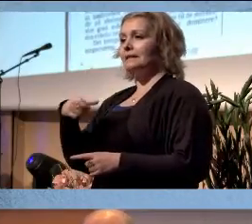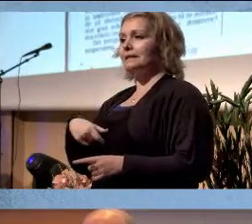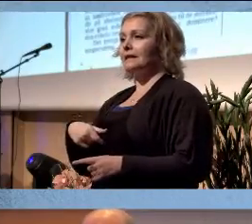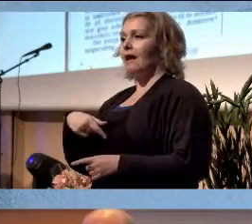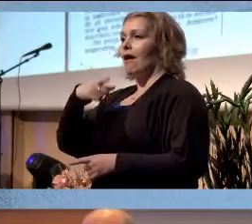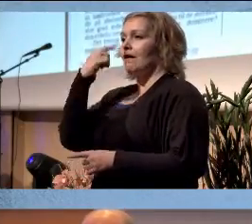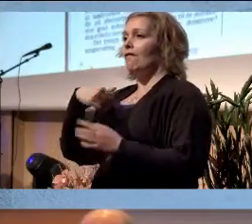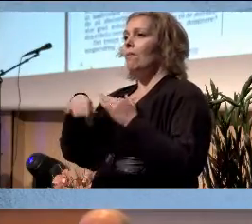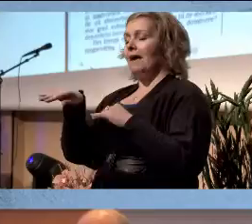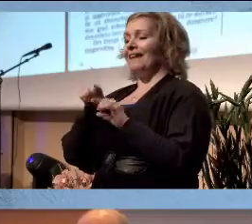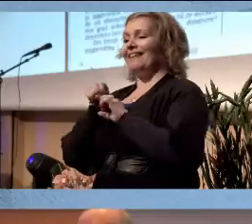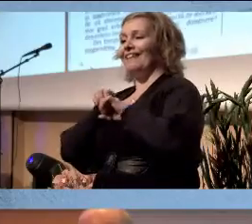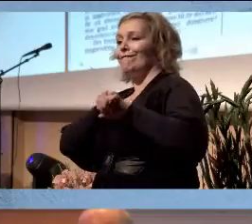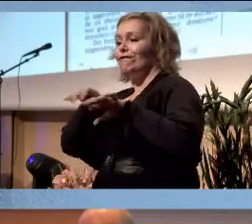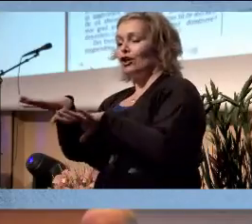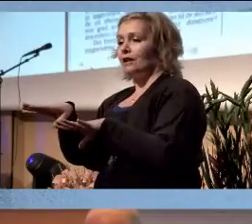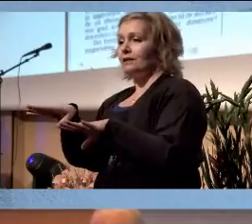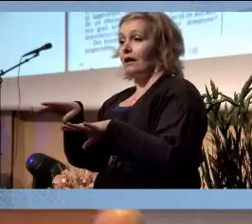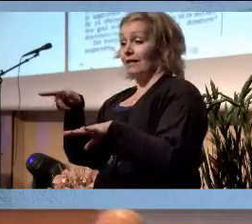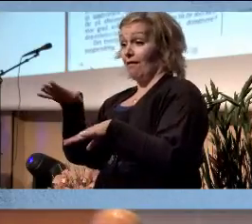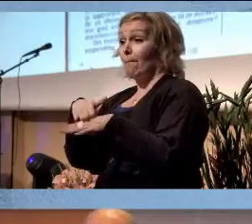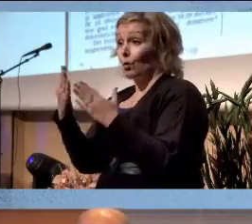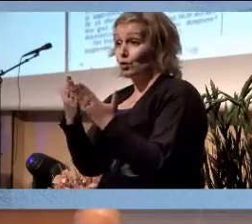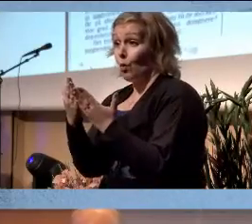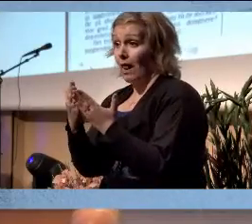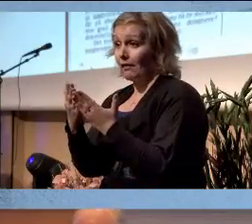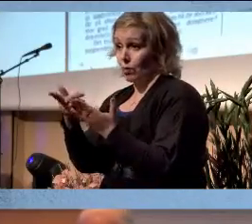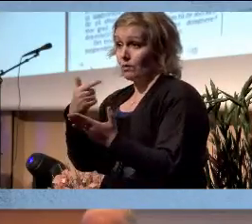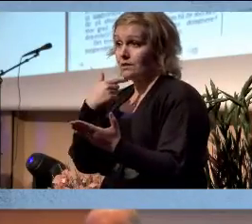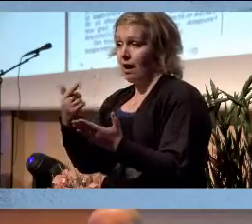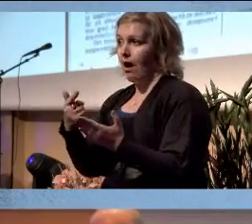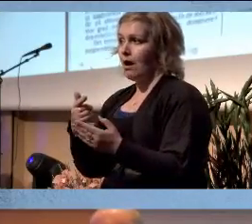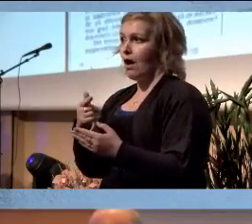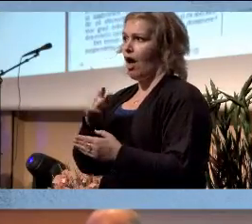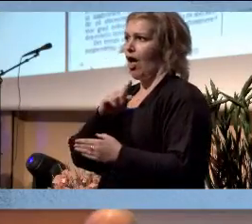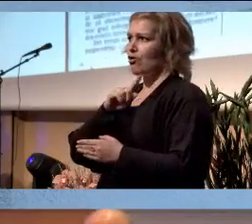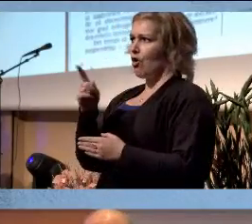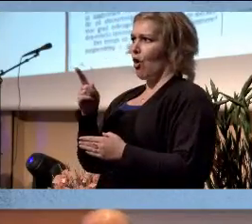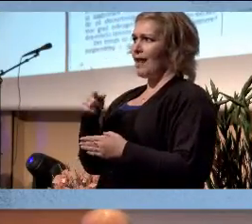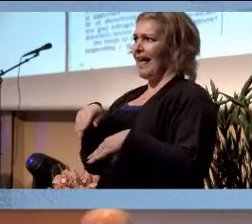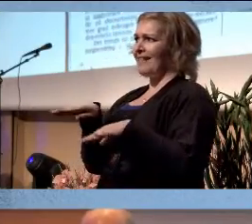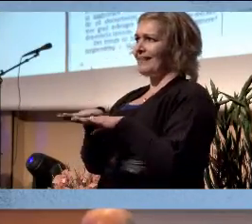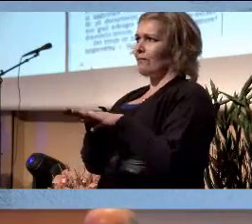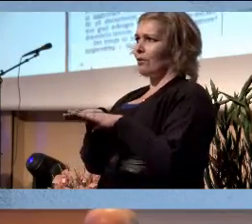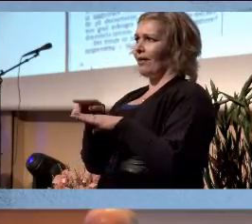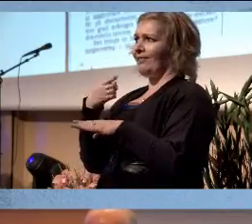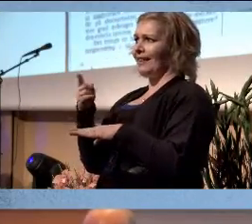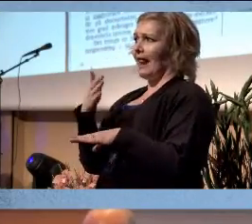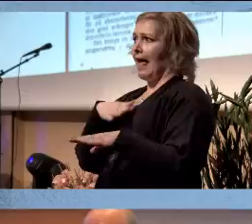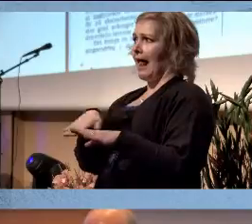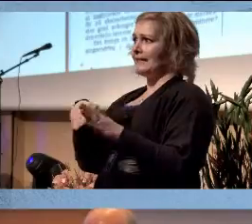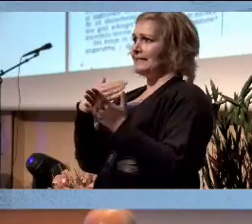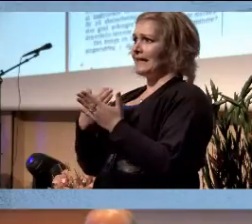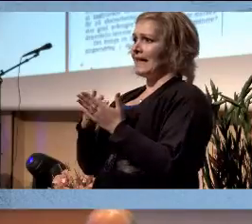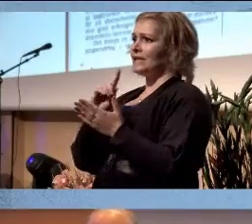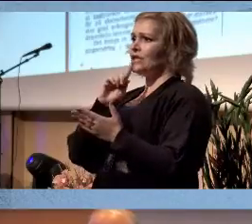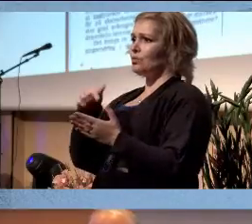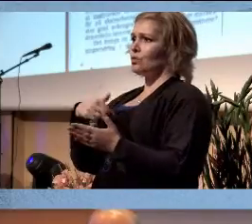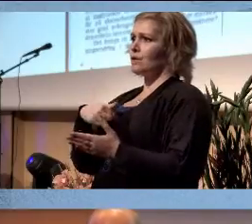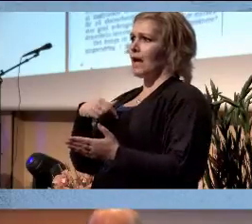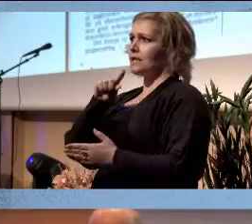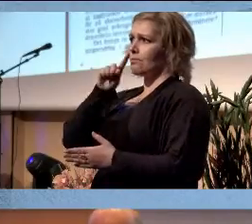få mer innflytelse. Det var i skolen. Når kommer demokratiet til helsetjenesten, stilte jeg meg da